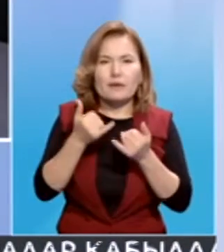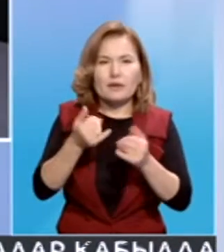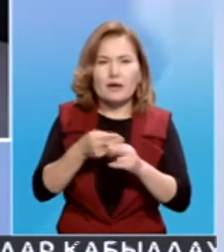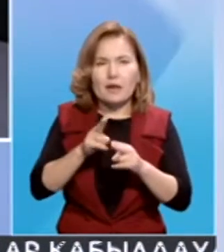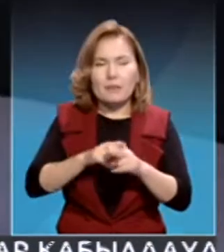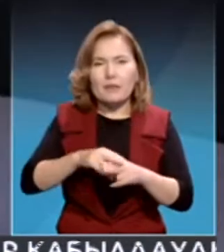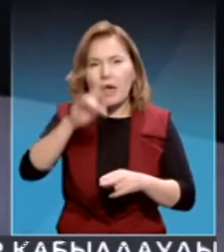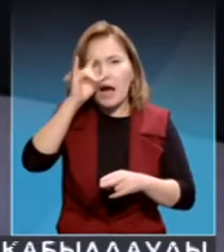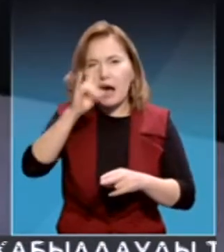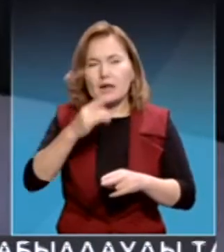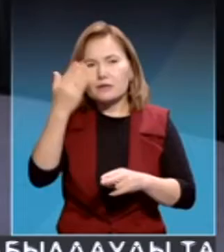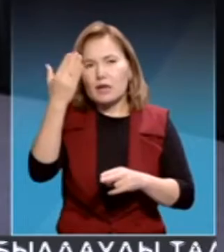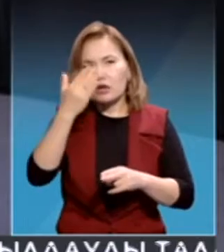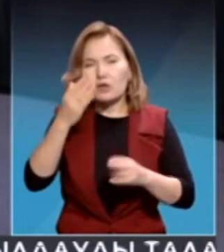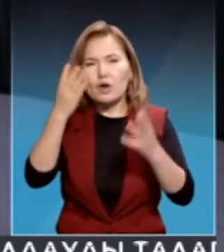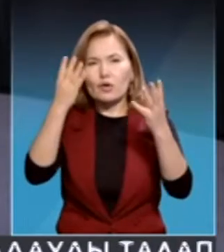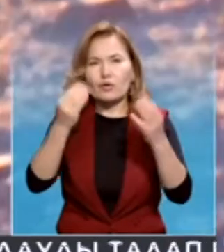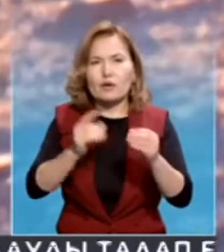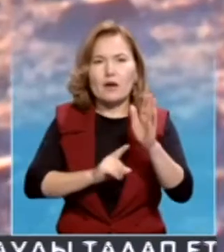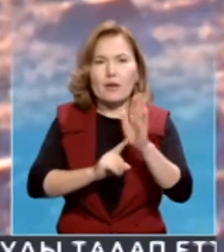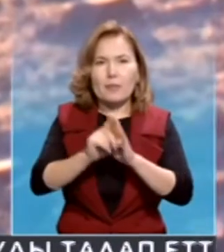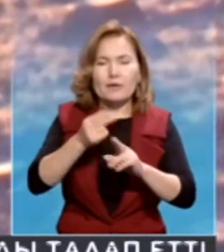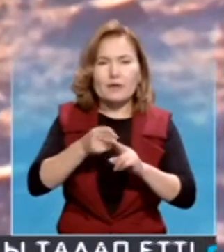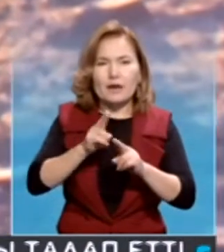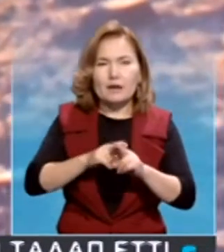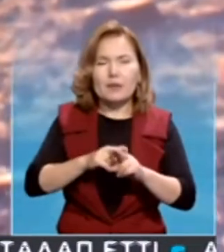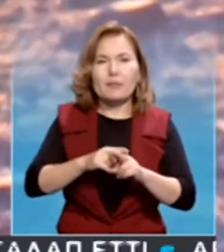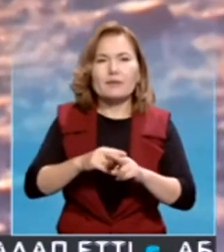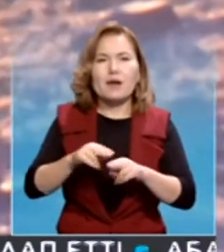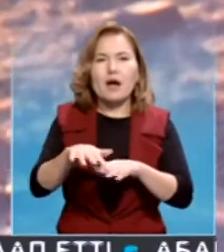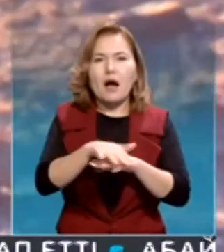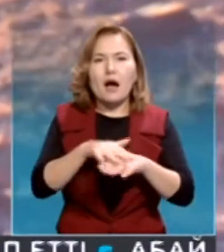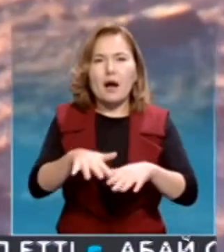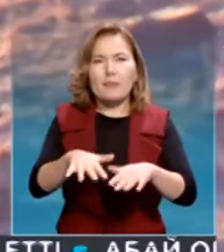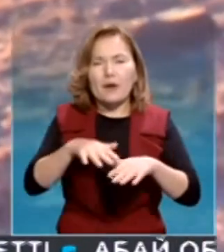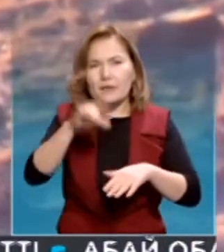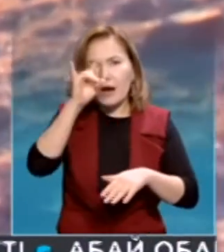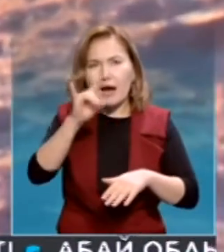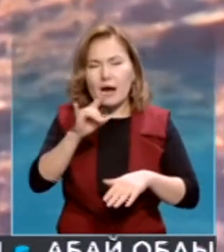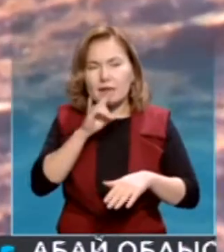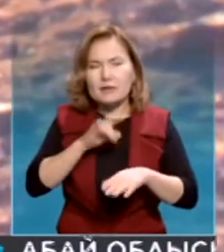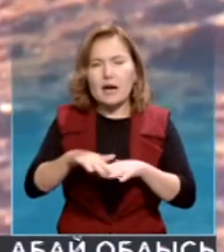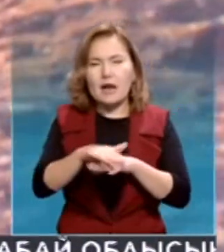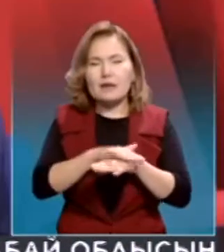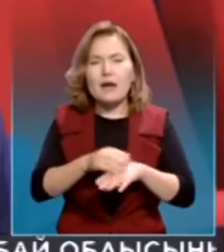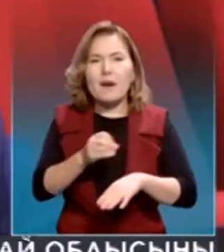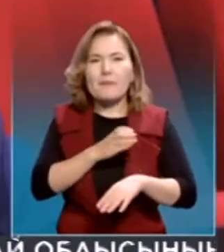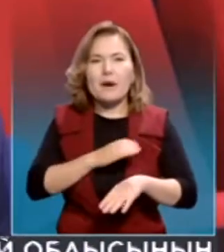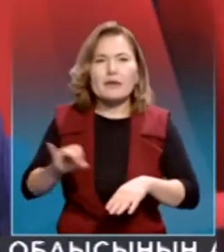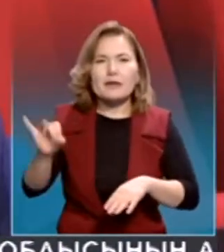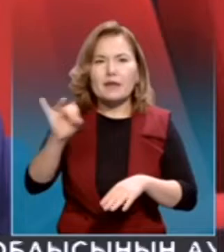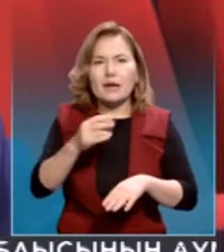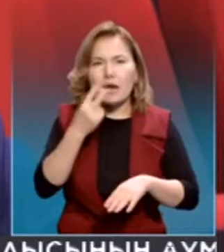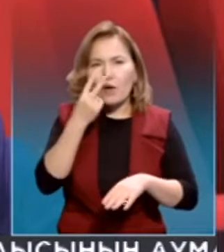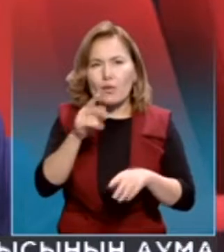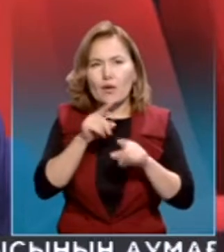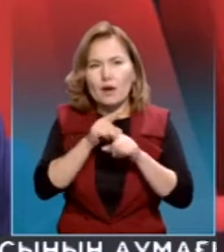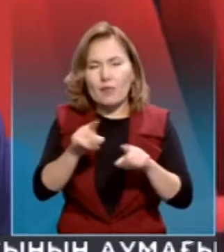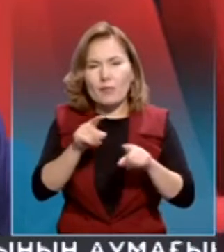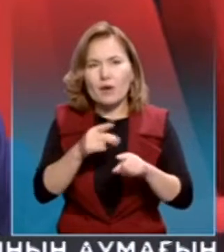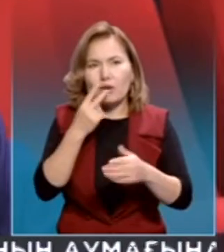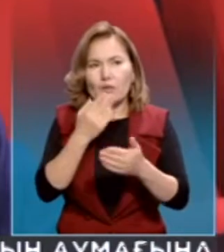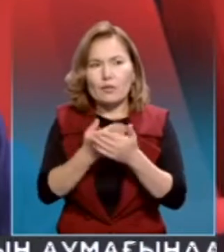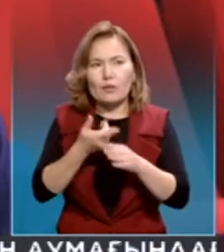Минскіде Қазақ киносының күндері өтіп жатыр. Онда жиналған талғампаз көрермен Қазақ халқының бай мәдениеті мен тарихын насихаттайтын отандық